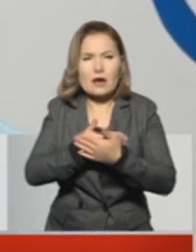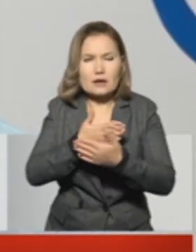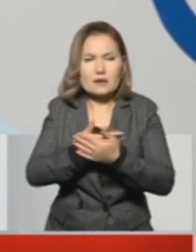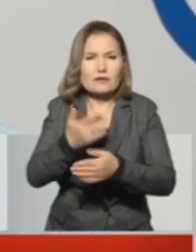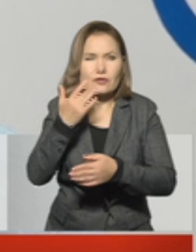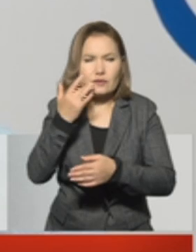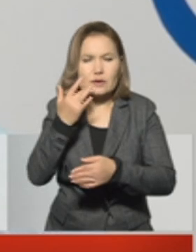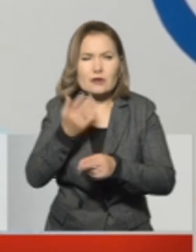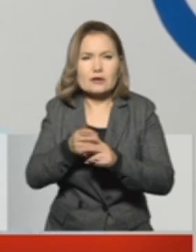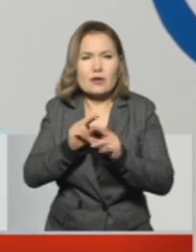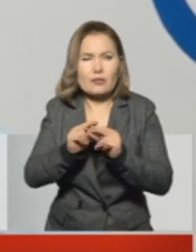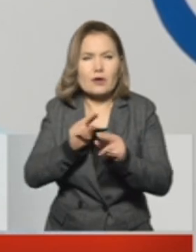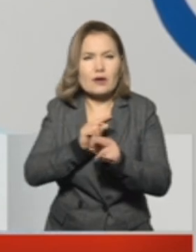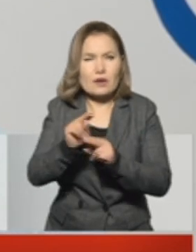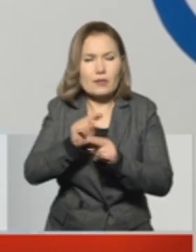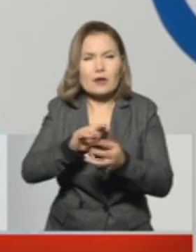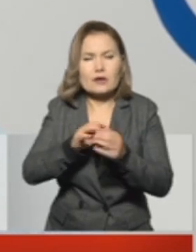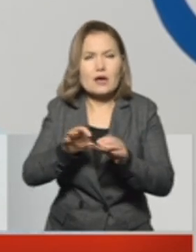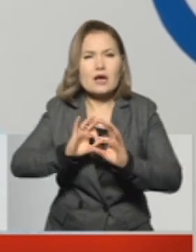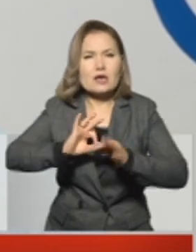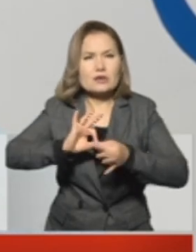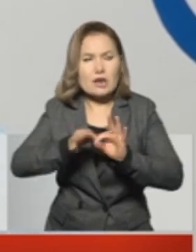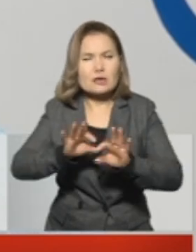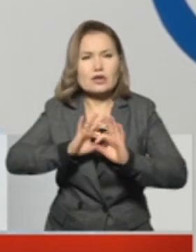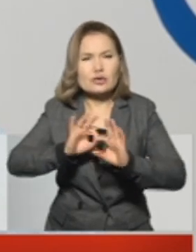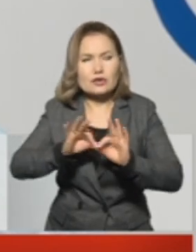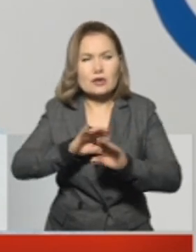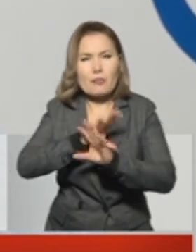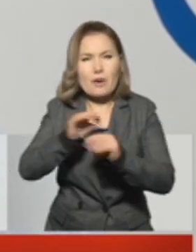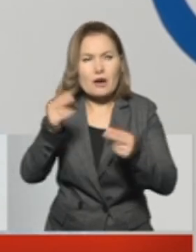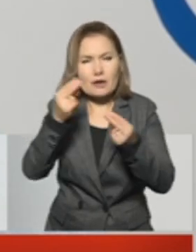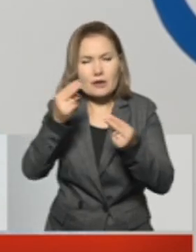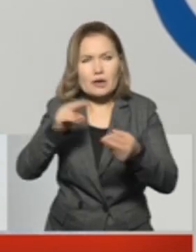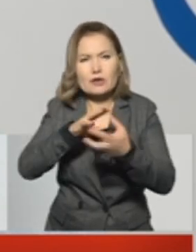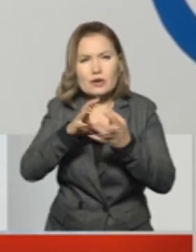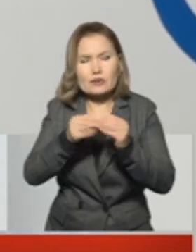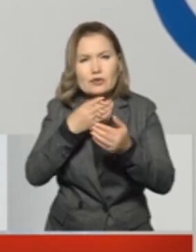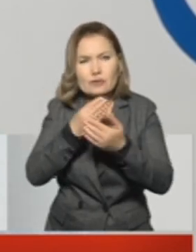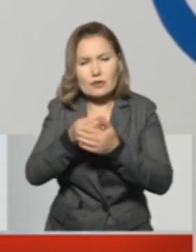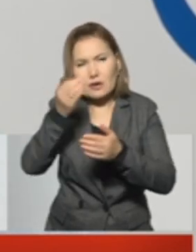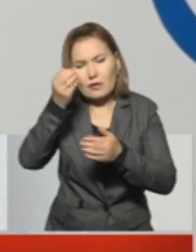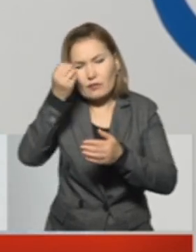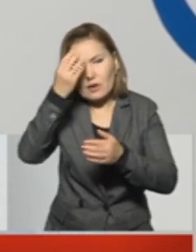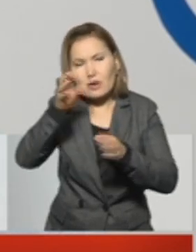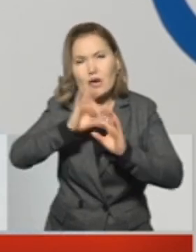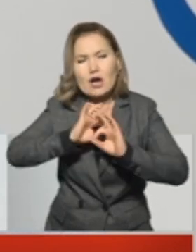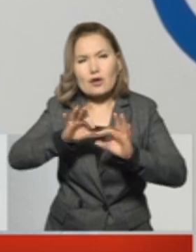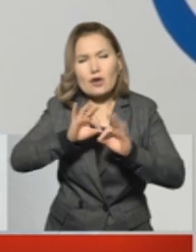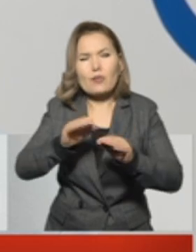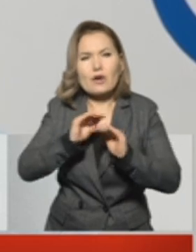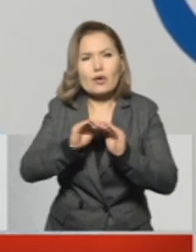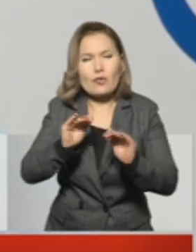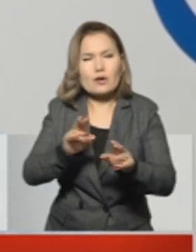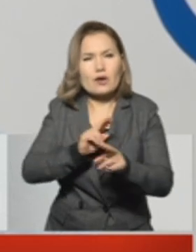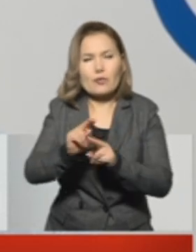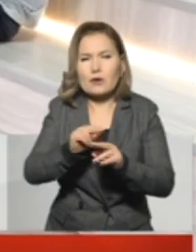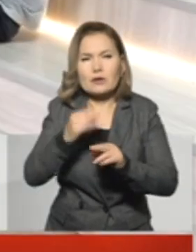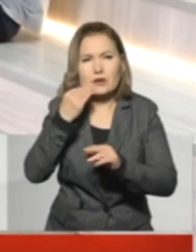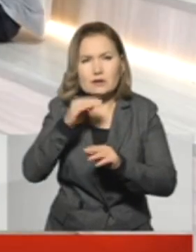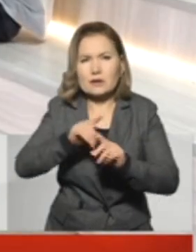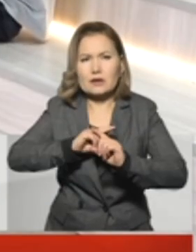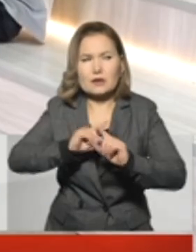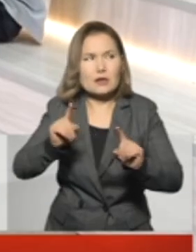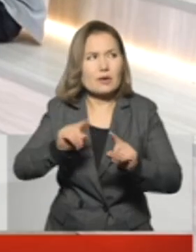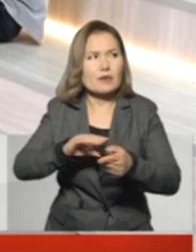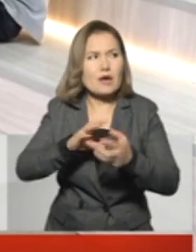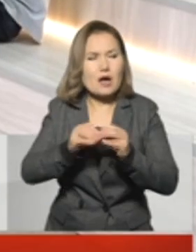сәтте барлық тақырыптарды керемет түсіндіреді. Жаңағы өзінің ойын жеткізуі, оқушыларға, оқушылармен жұмыс жасауы негізі керемет.